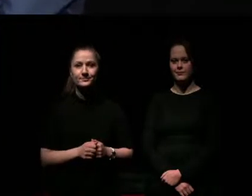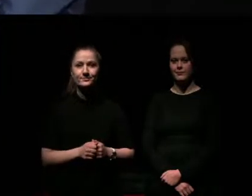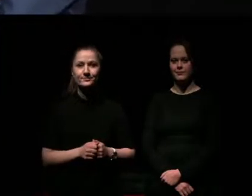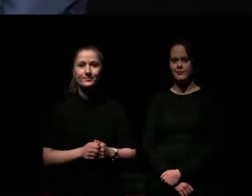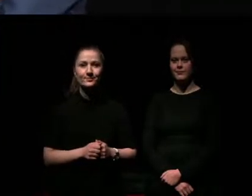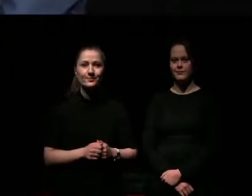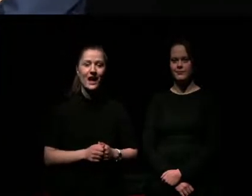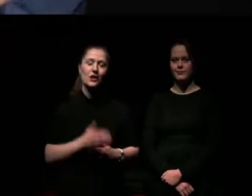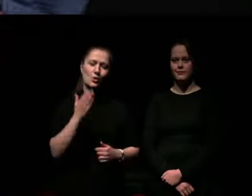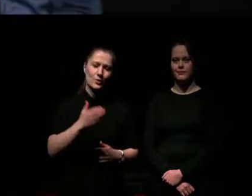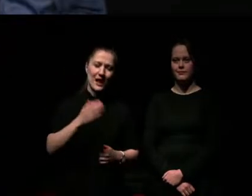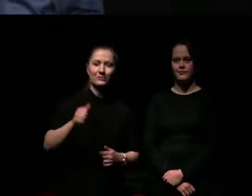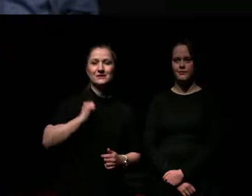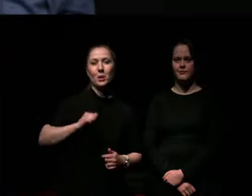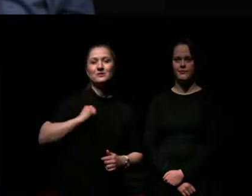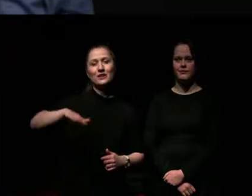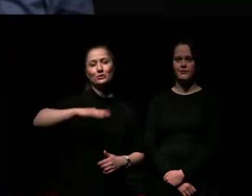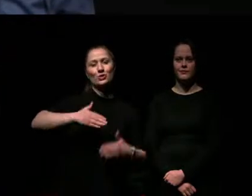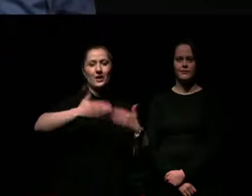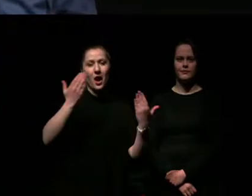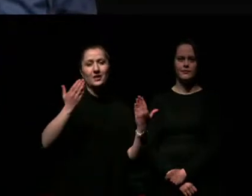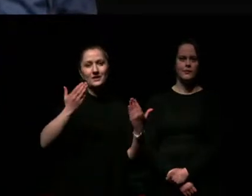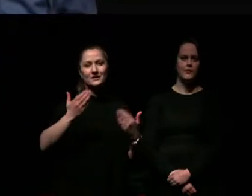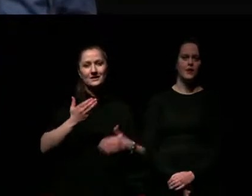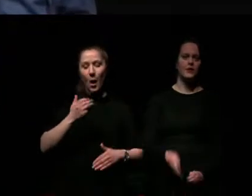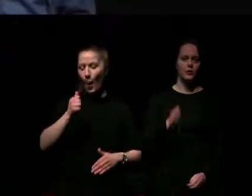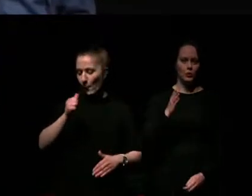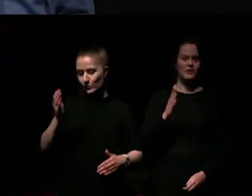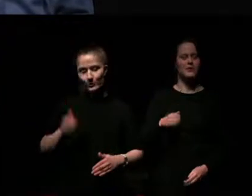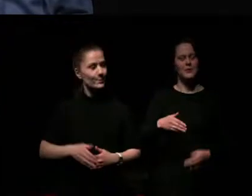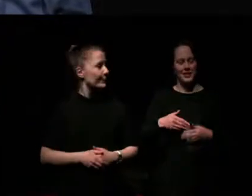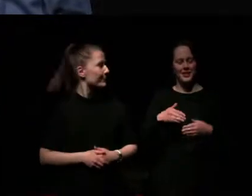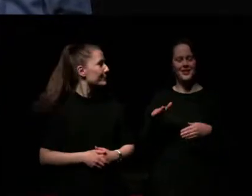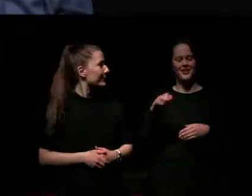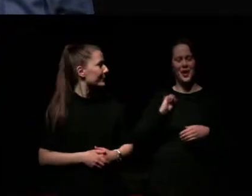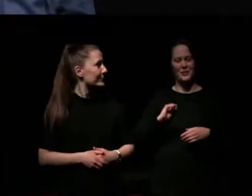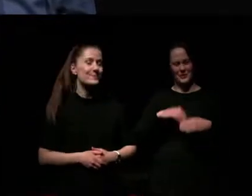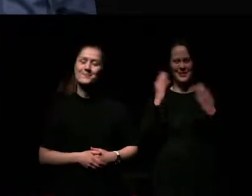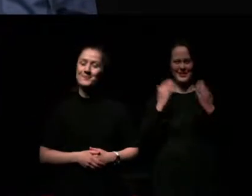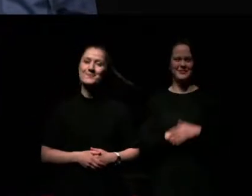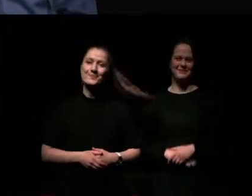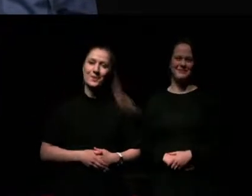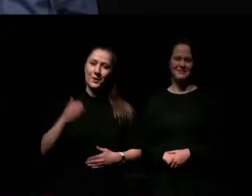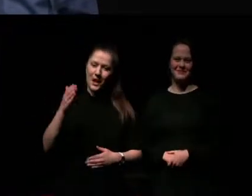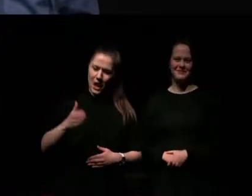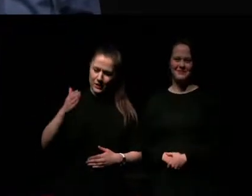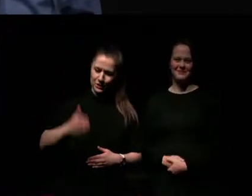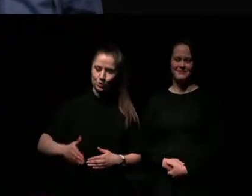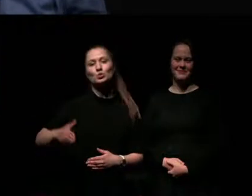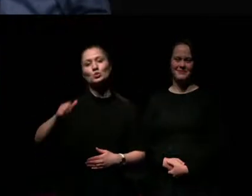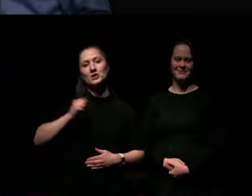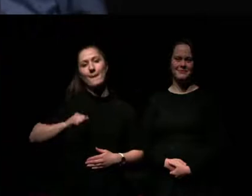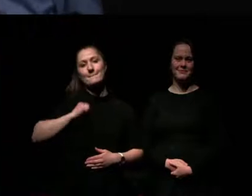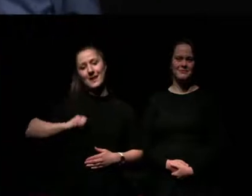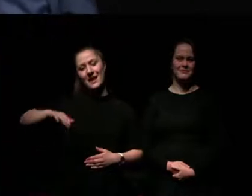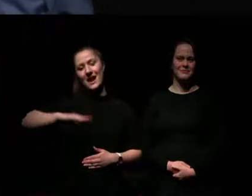Lakko sami almot beivin. Hvor med sami almot beivin? Lakko sami olmege